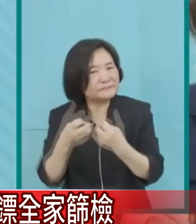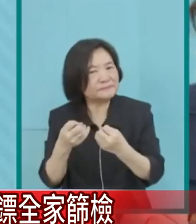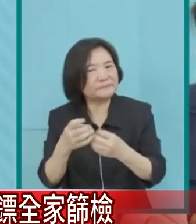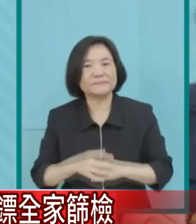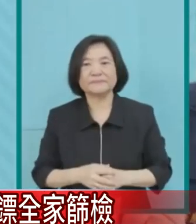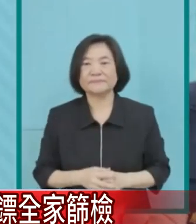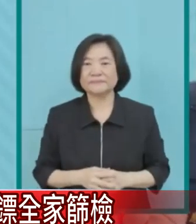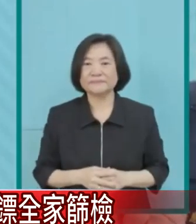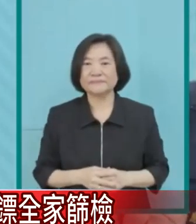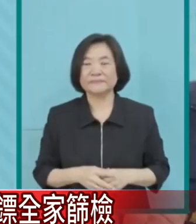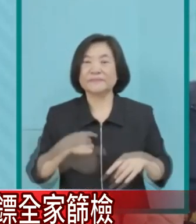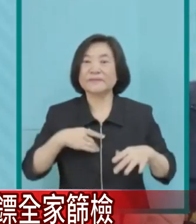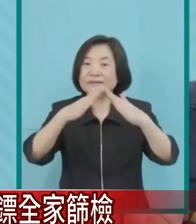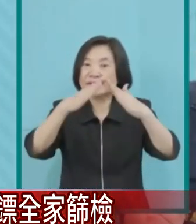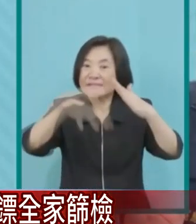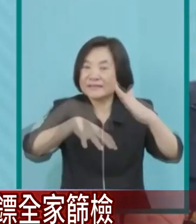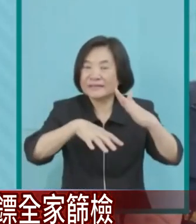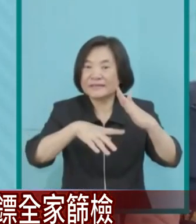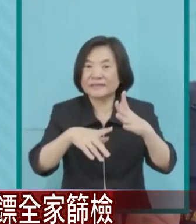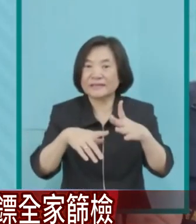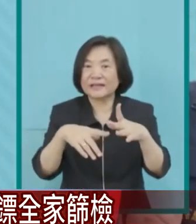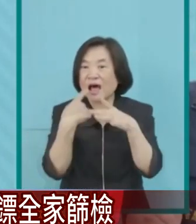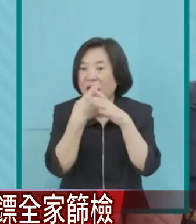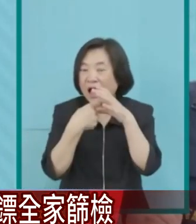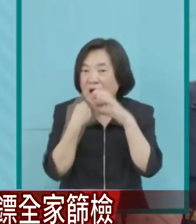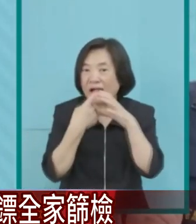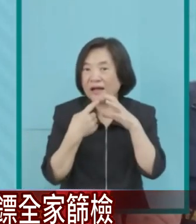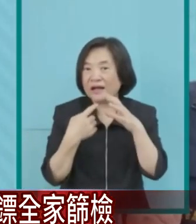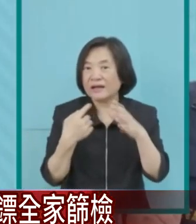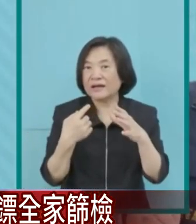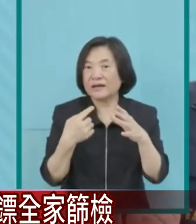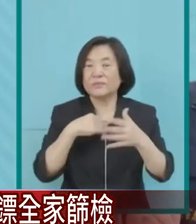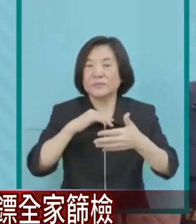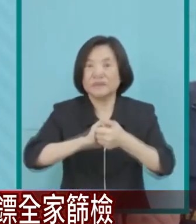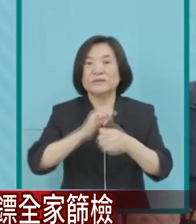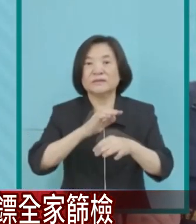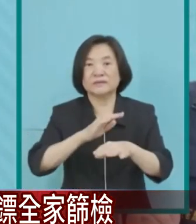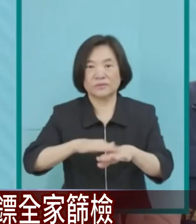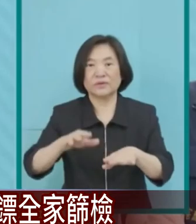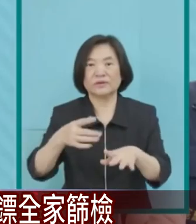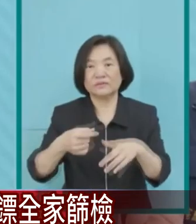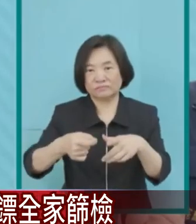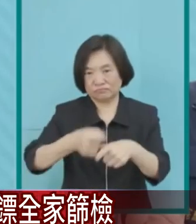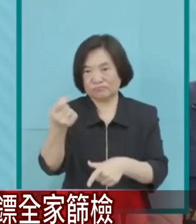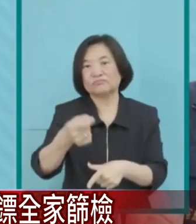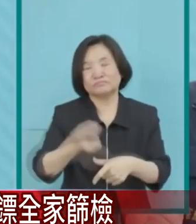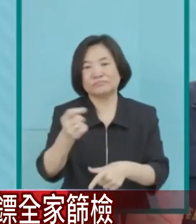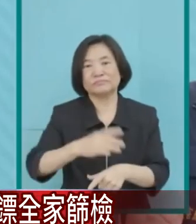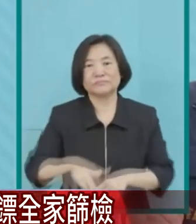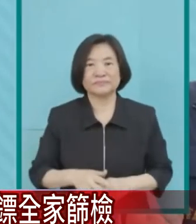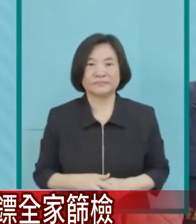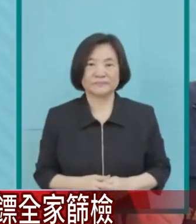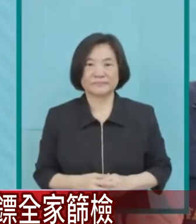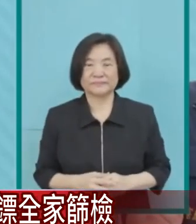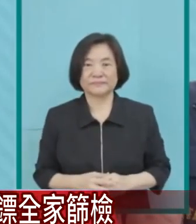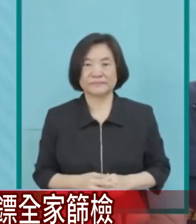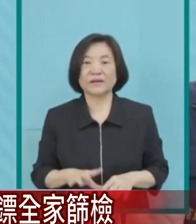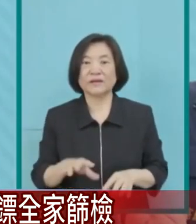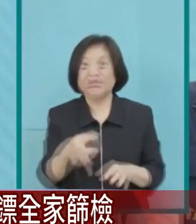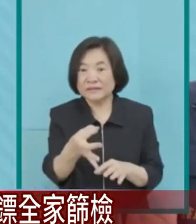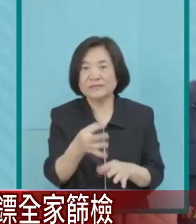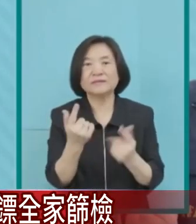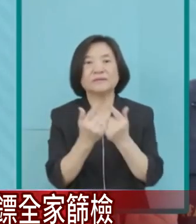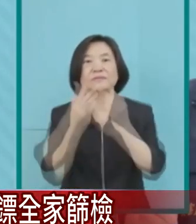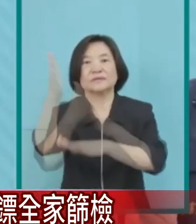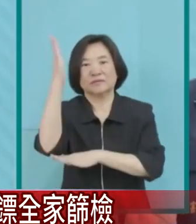这种哦，家庭的这种筛检，你知道哈，我们会用工会的方式来处理，就是说会用由